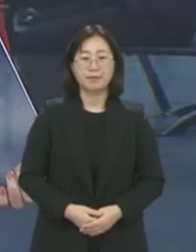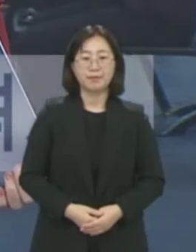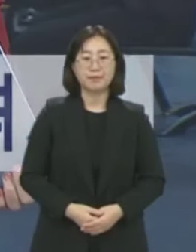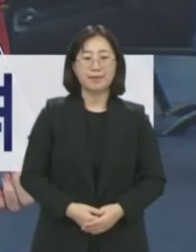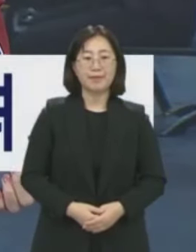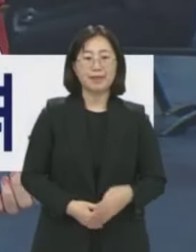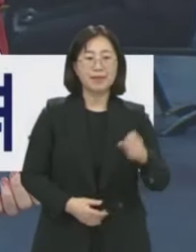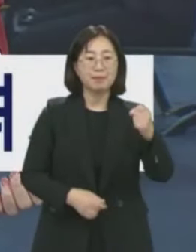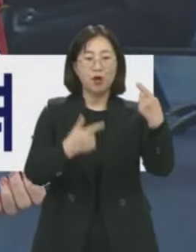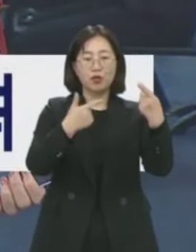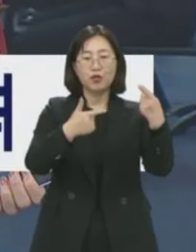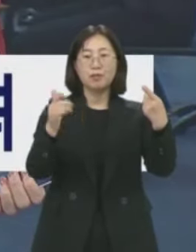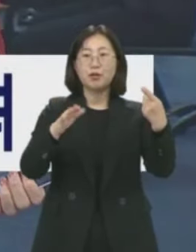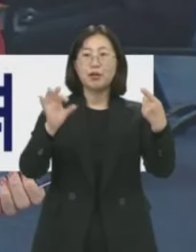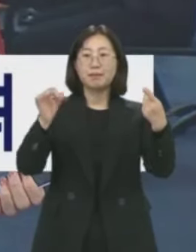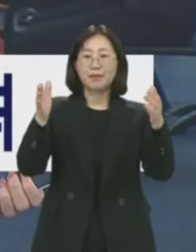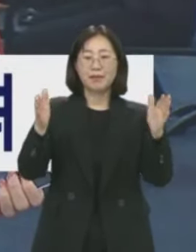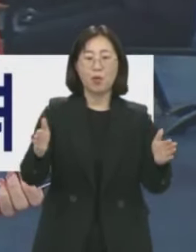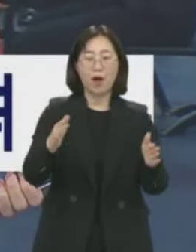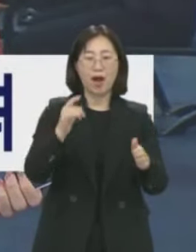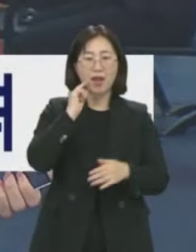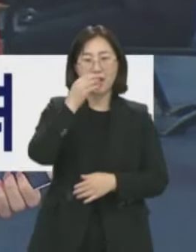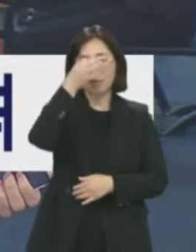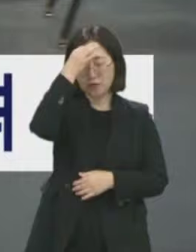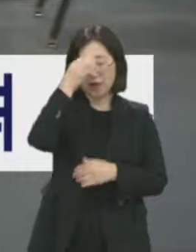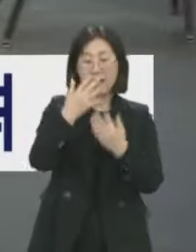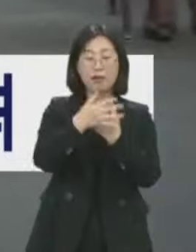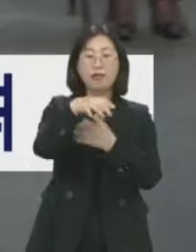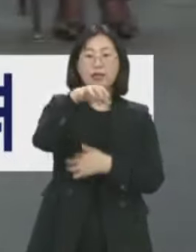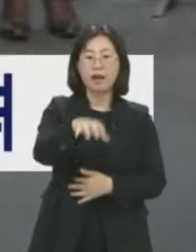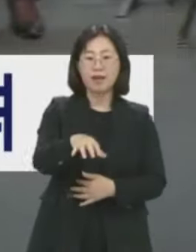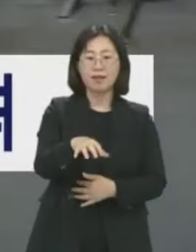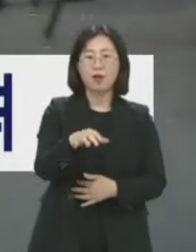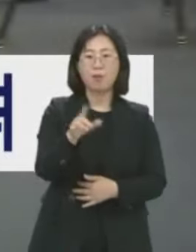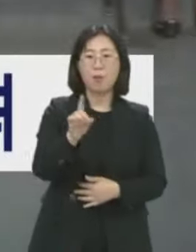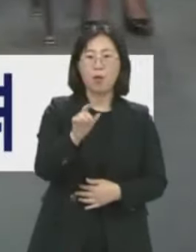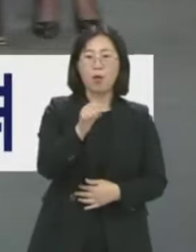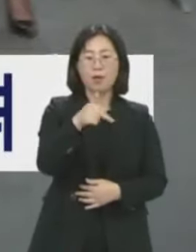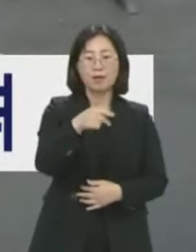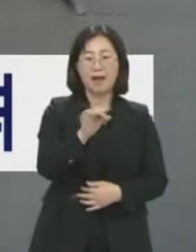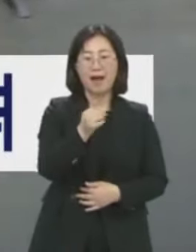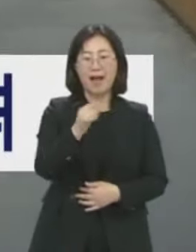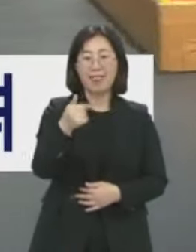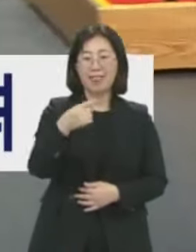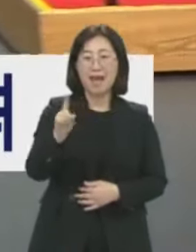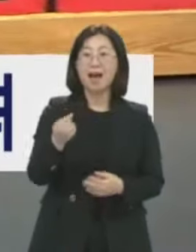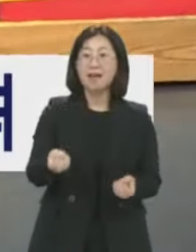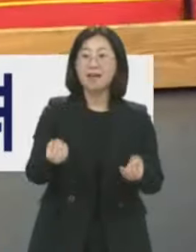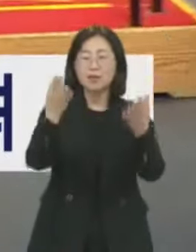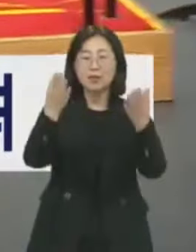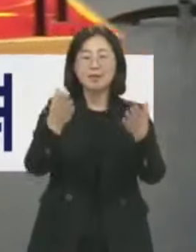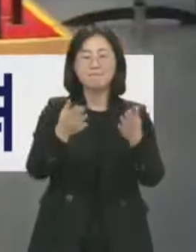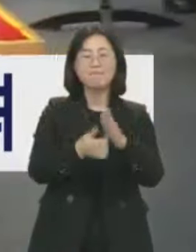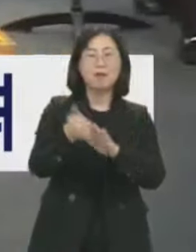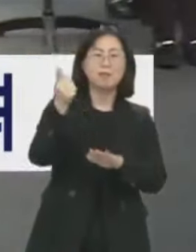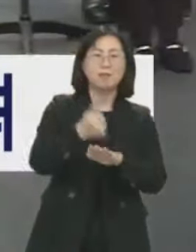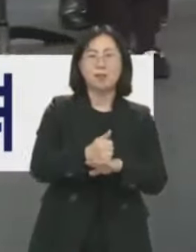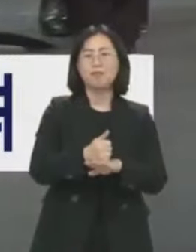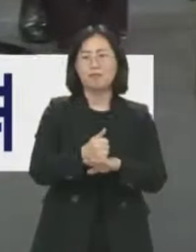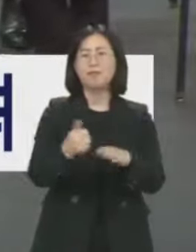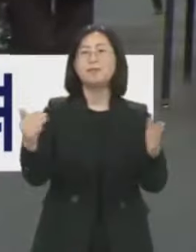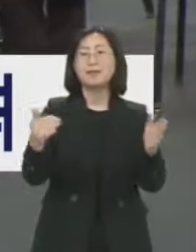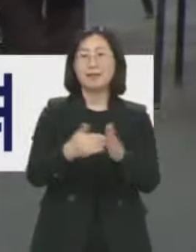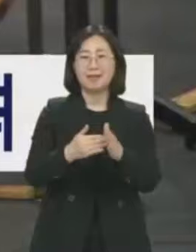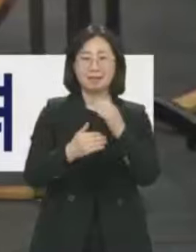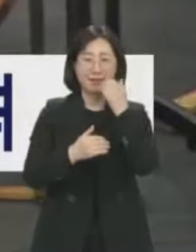지난 6일부터 10일까지 대전 예술의 전당에서 진행된 장안나의 대전 그랜드 페스티벌이 성황리에 막을